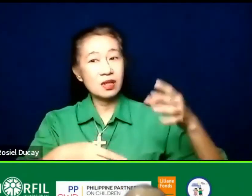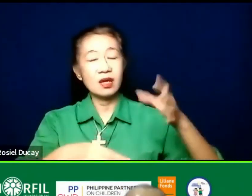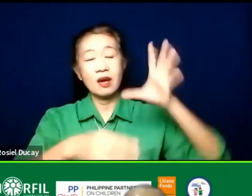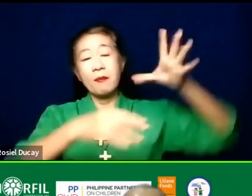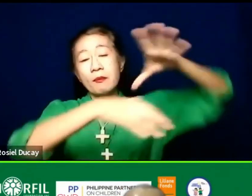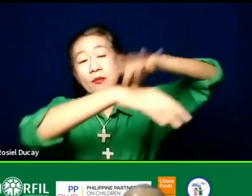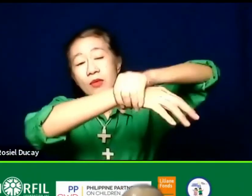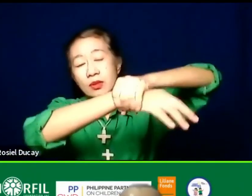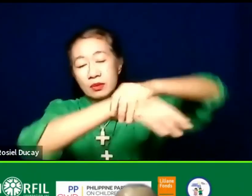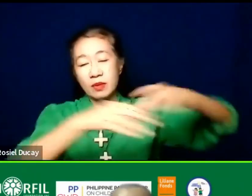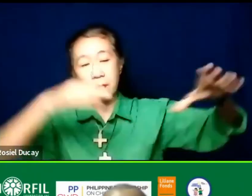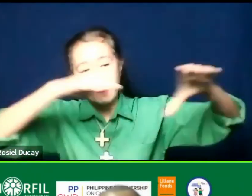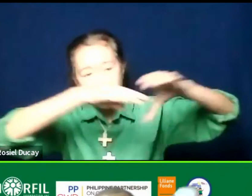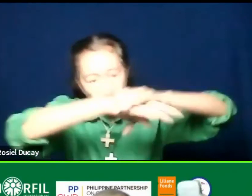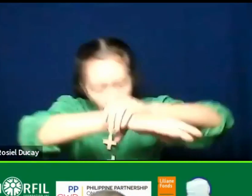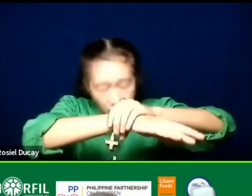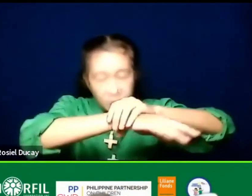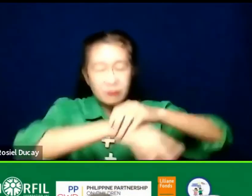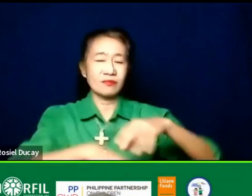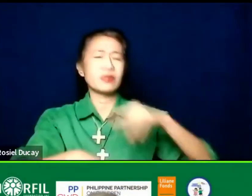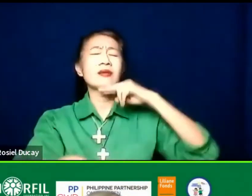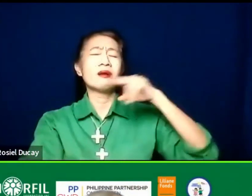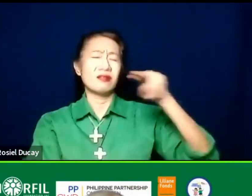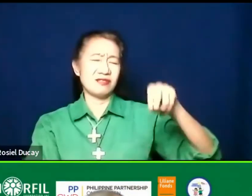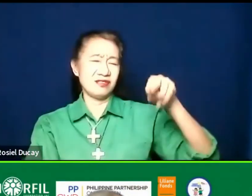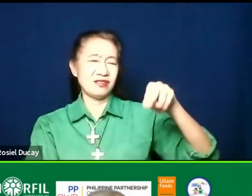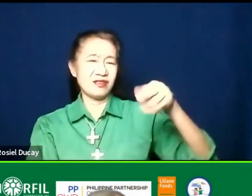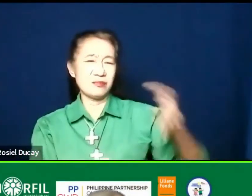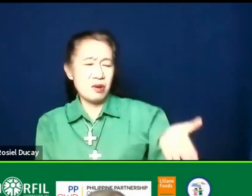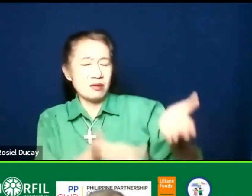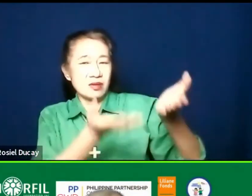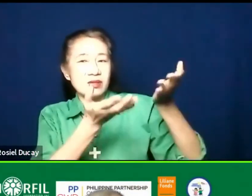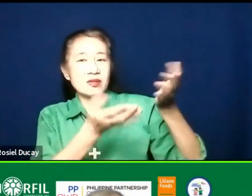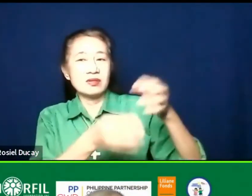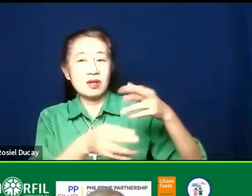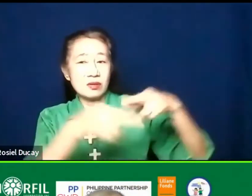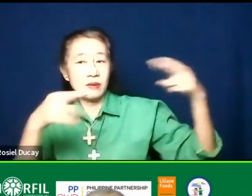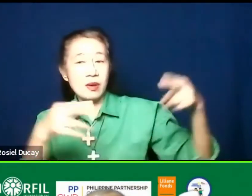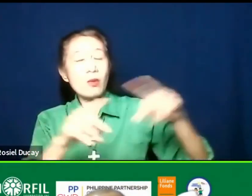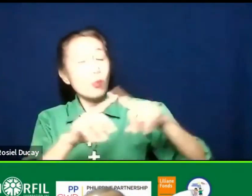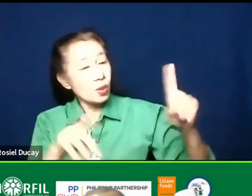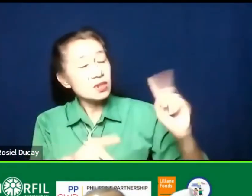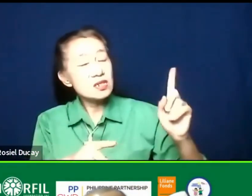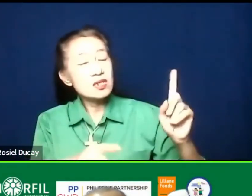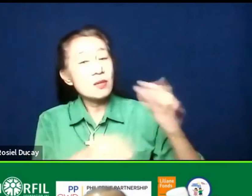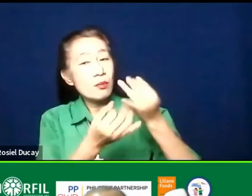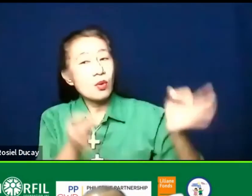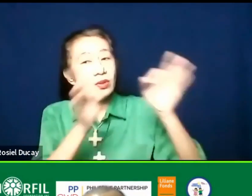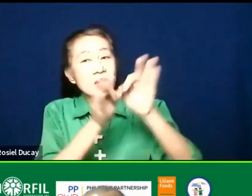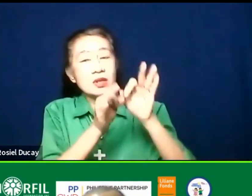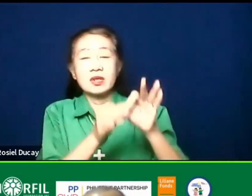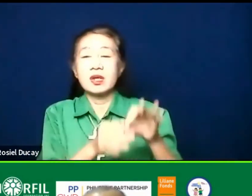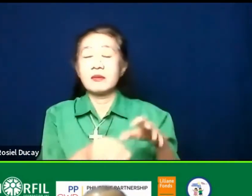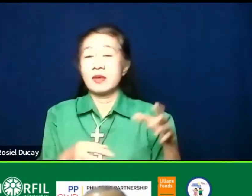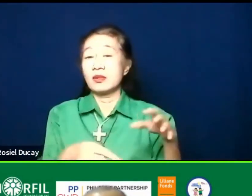niya. Okay? Hindi naman kailangan na mabuhatin siya ng tali na ito. Basta importante, meron ka tinatawag na parang